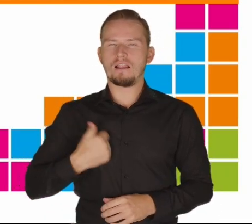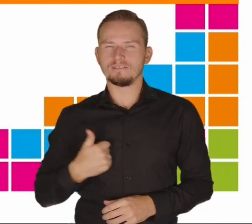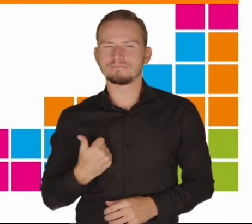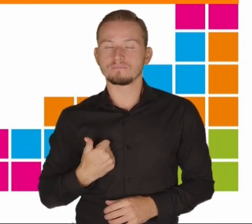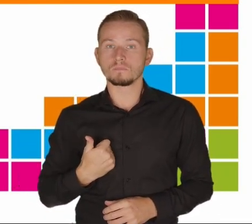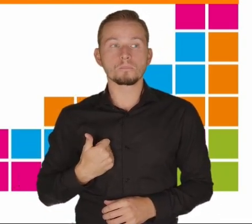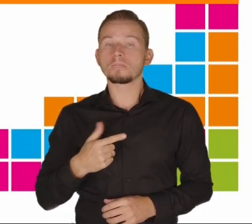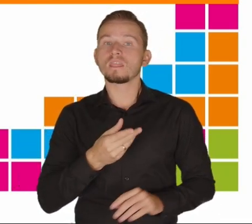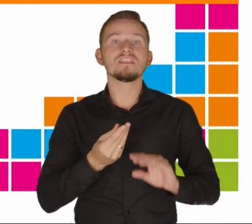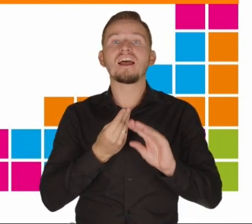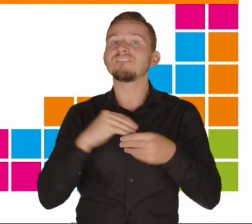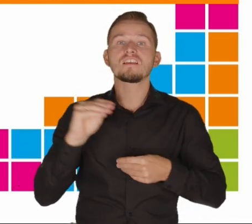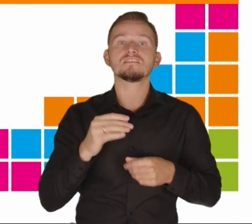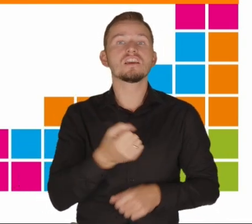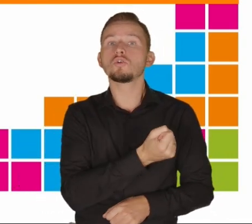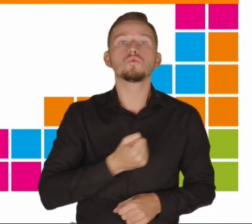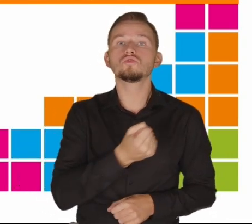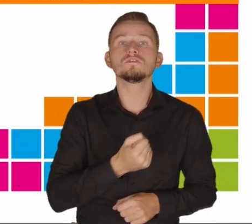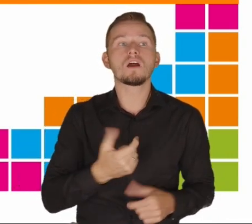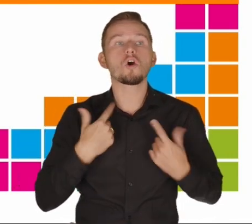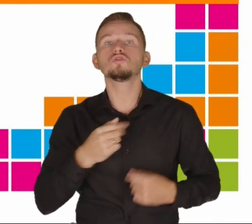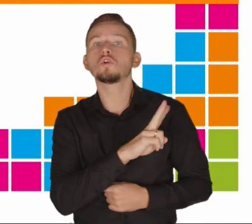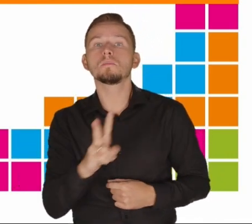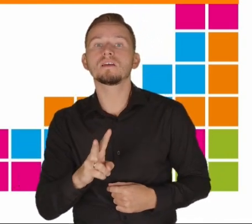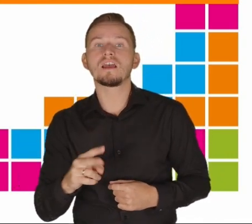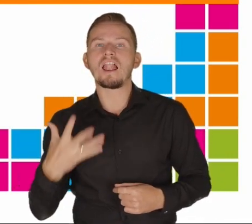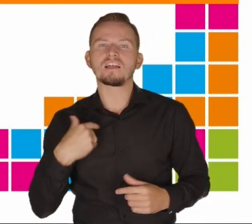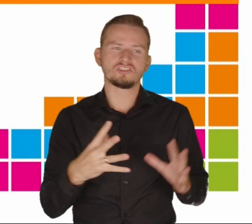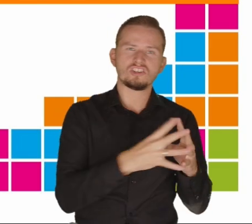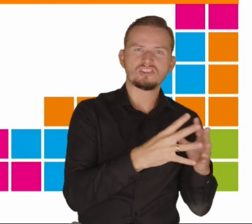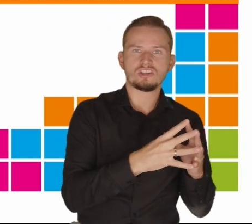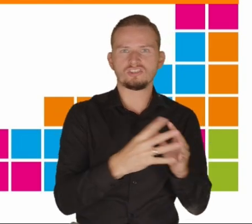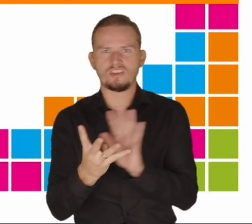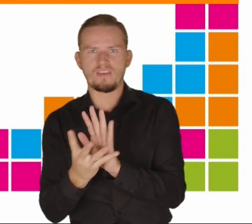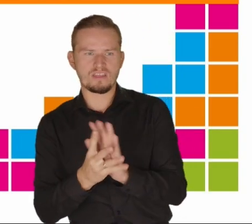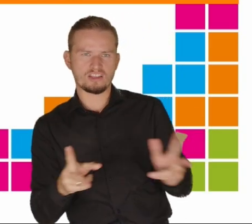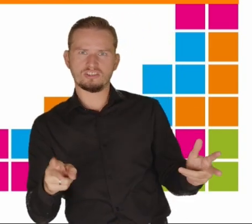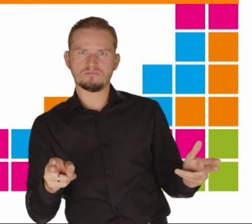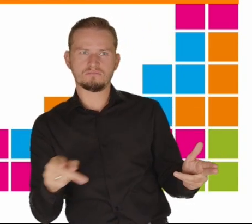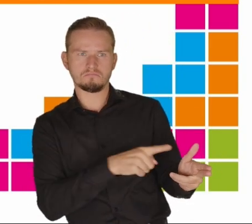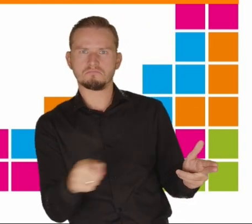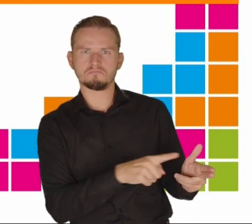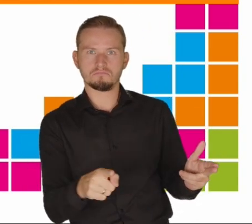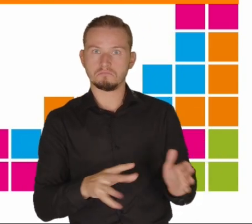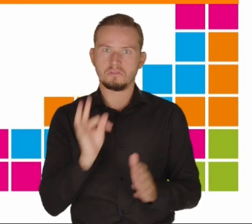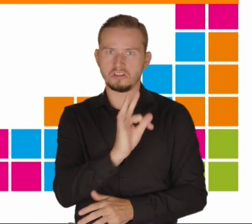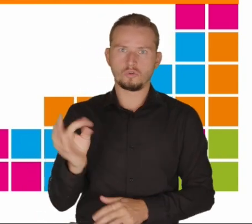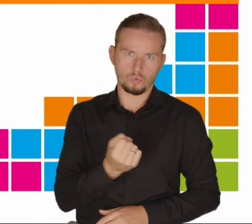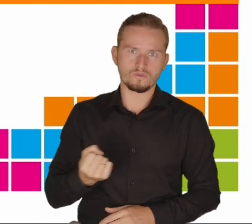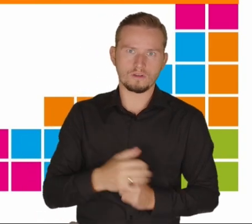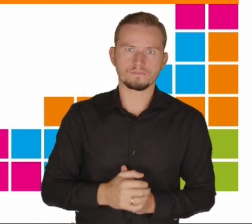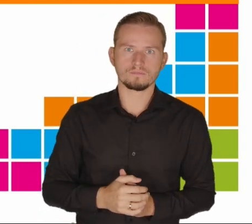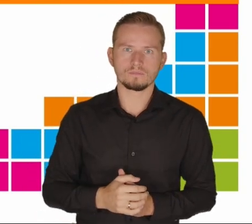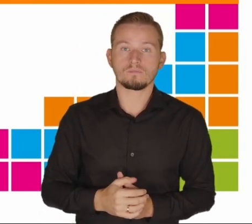pokazują, że najwięcej użytkowników TikToka to są osoby pomiędzy 10 a 19 rokiem życia, oczywiście, no, które teraz jest w